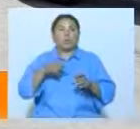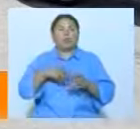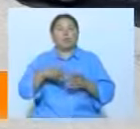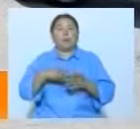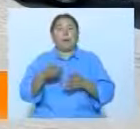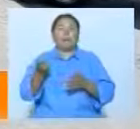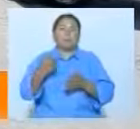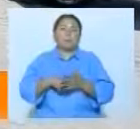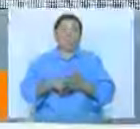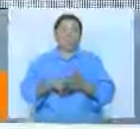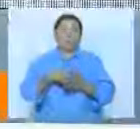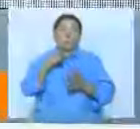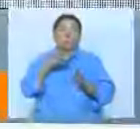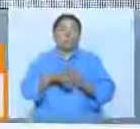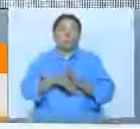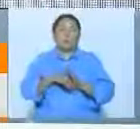тастау қарастырылған.